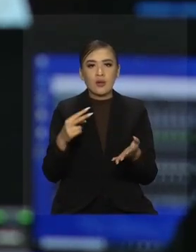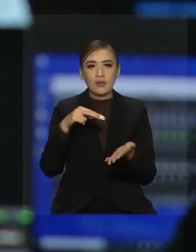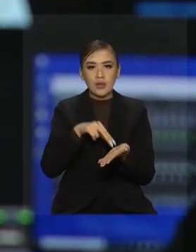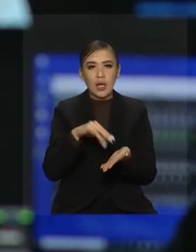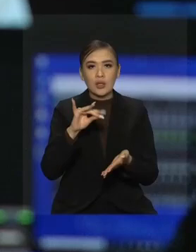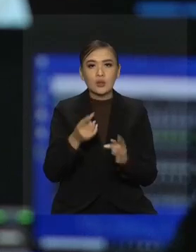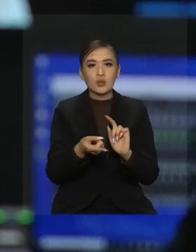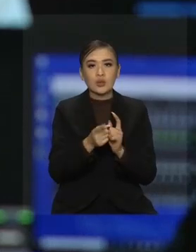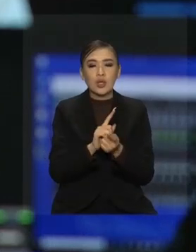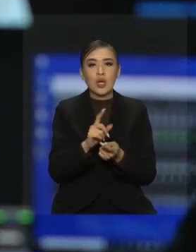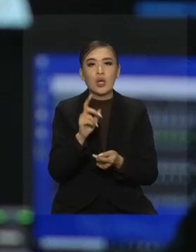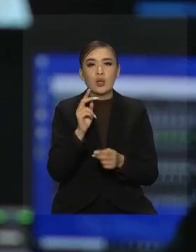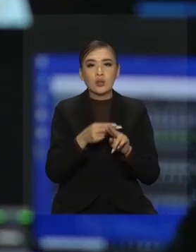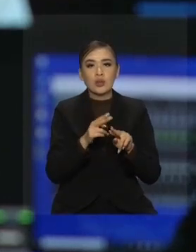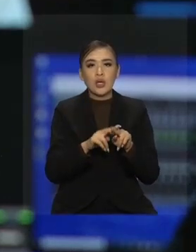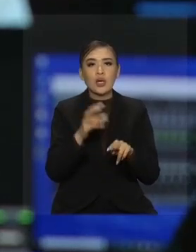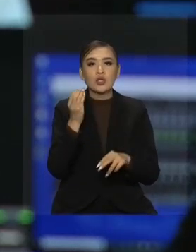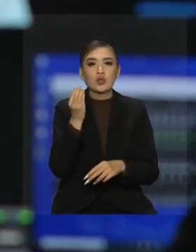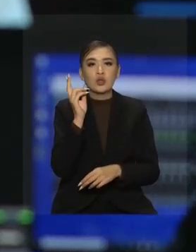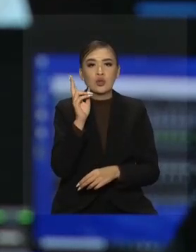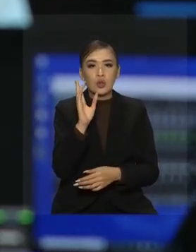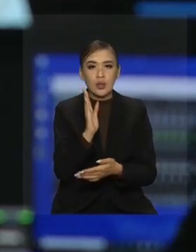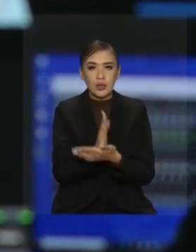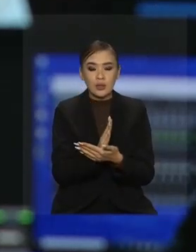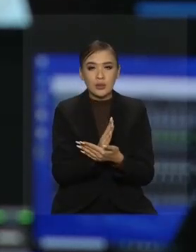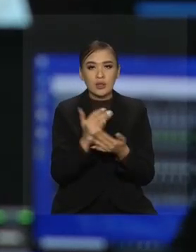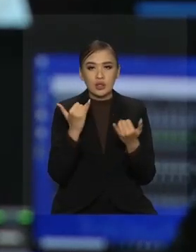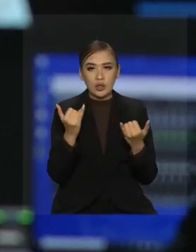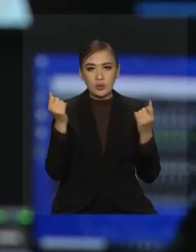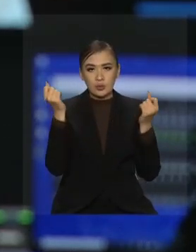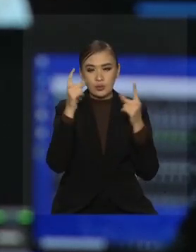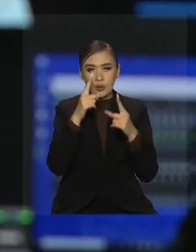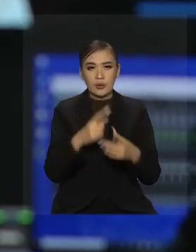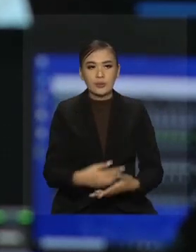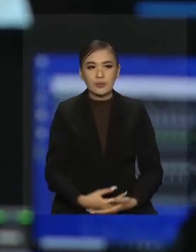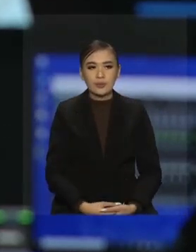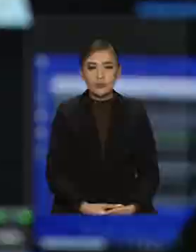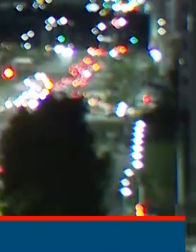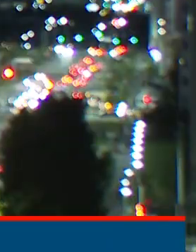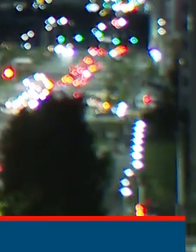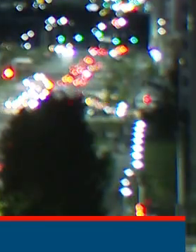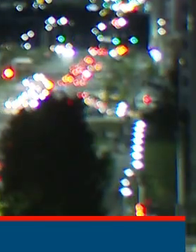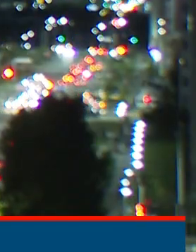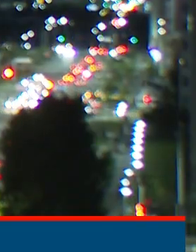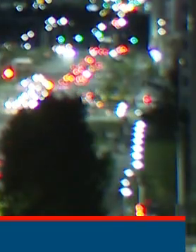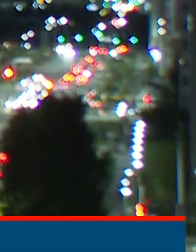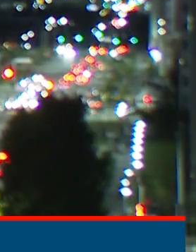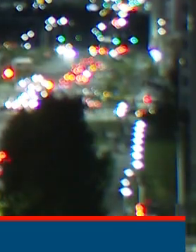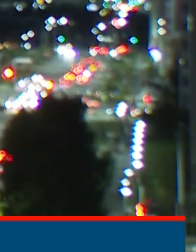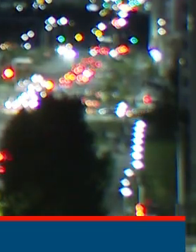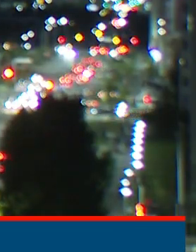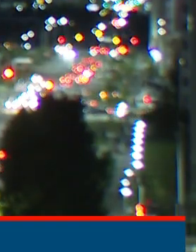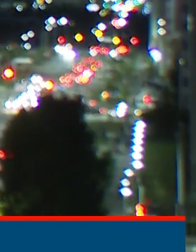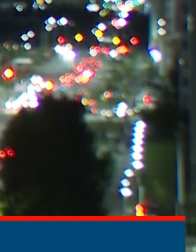Сонымен өзгергендер мен көз көргендерден тағы кімдер бар? Әріптесі Мұхтар Өміртай тарқатып айтады. Жолдаудан соң